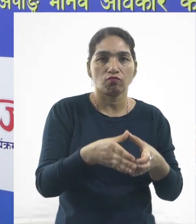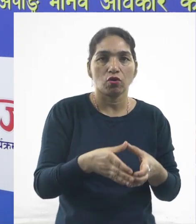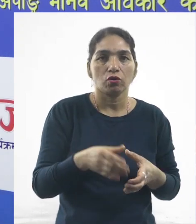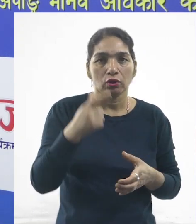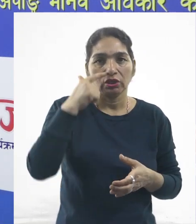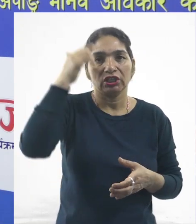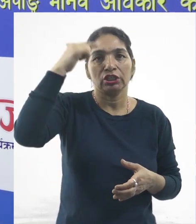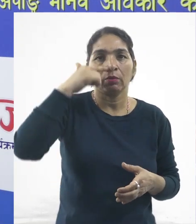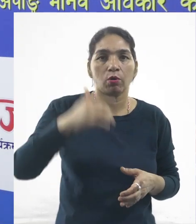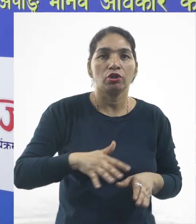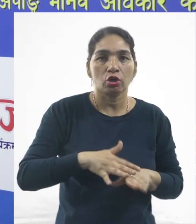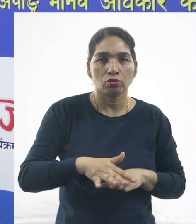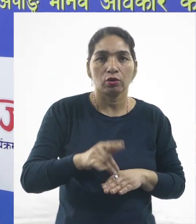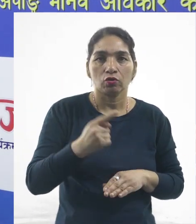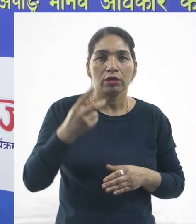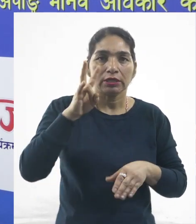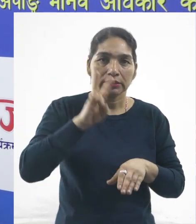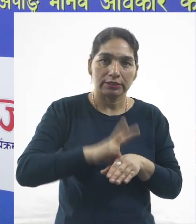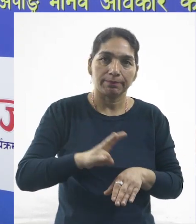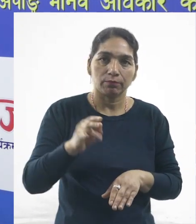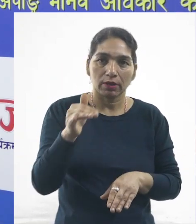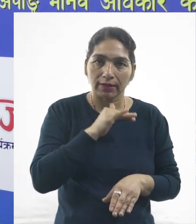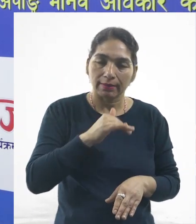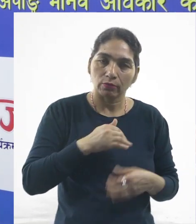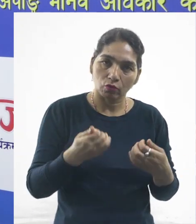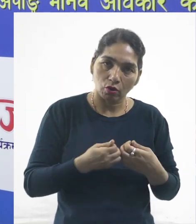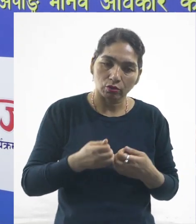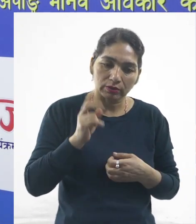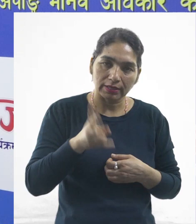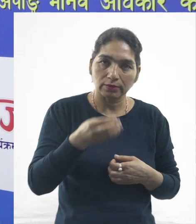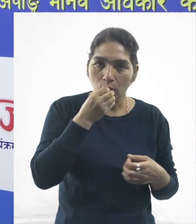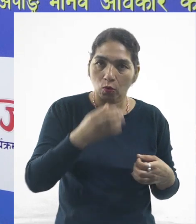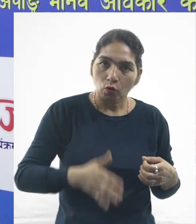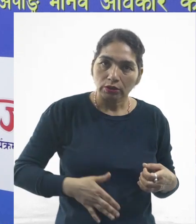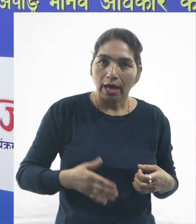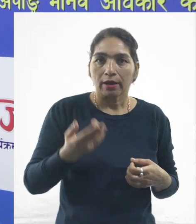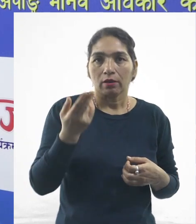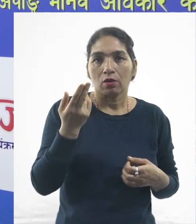दिदीबहिनीहरूले कुनै सिपमूलक कार्यक्रमहरू गर्न लाग्यो, कुनै त्यहाँ चाहिँ रोजगारीमूलक हुनु